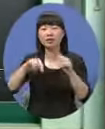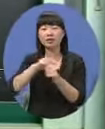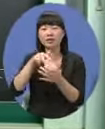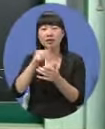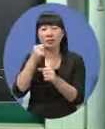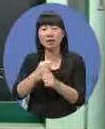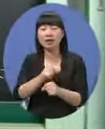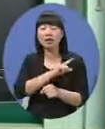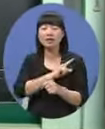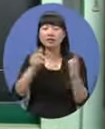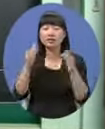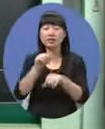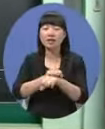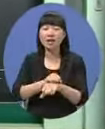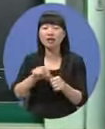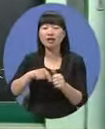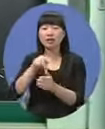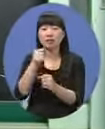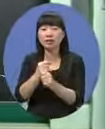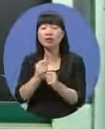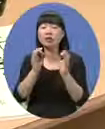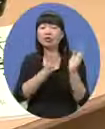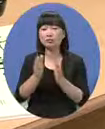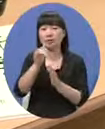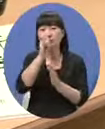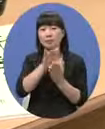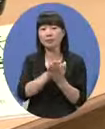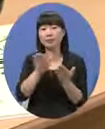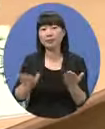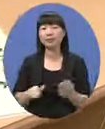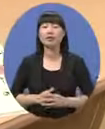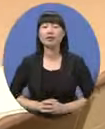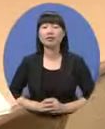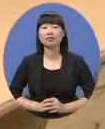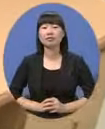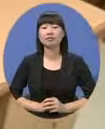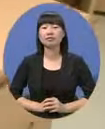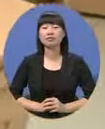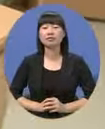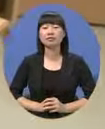집중이 가장 잘 되는 환경을 만들려고 준비했습니다.